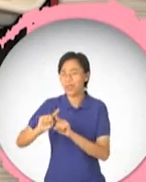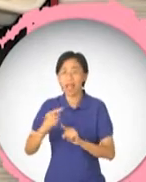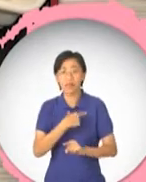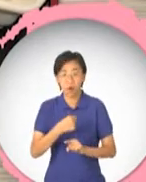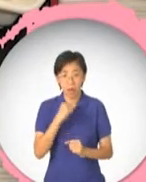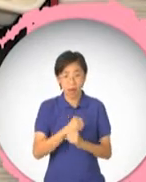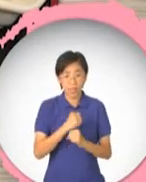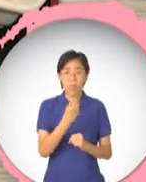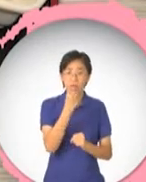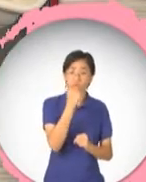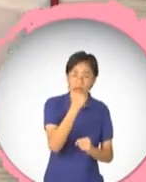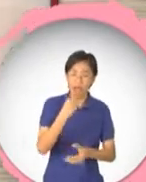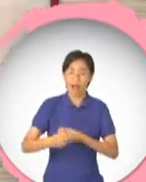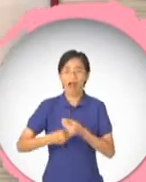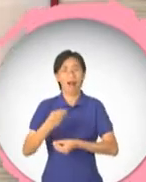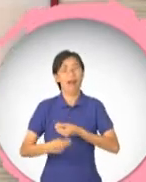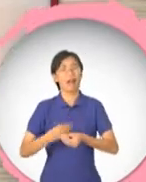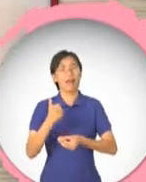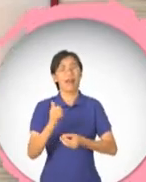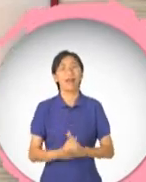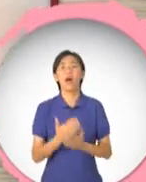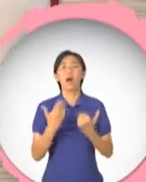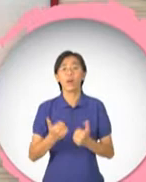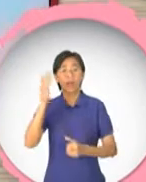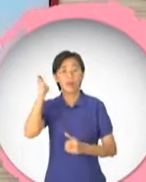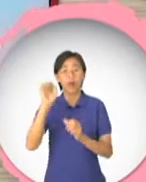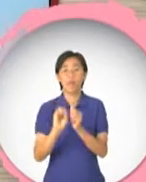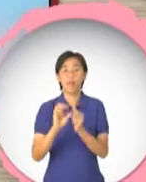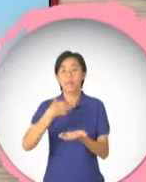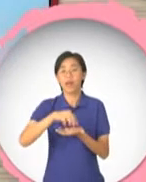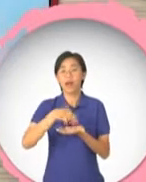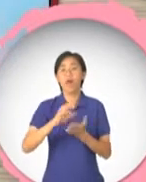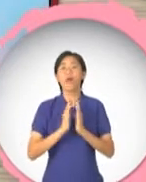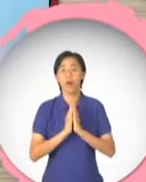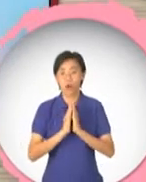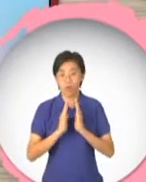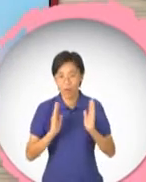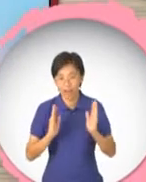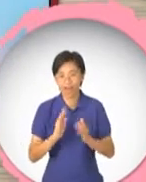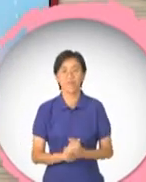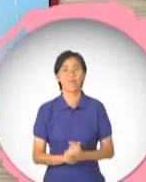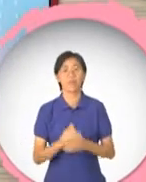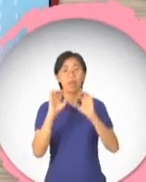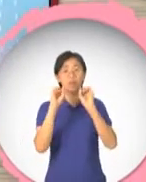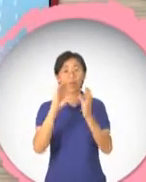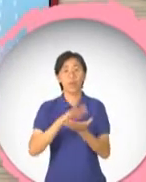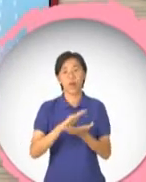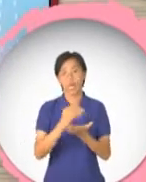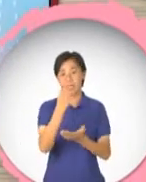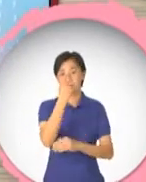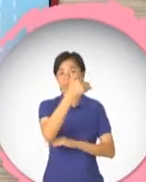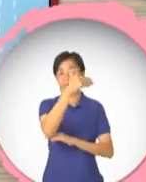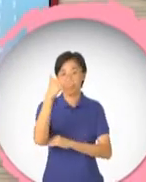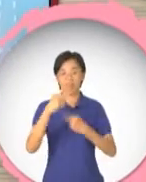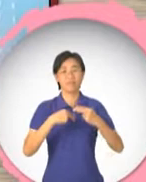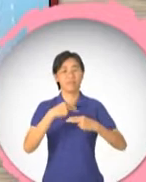ายดูนะครับทำกินก็ได้ทำขายก็ดีนะครับวันนี้ขอบคุณวิทยากรของเราครับอาจารย์ธีรนุชฉายสิริโชติจากโรงเรียนการอาหารนาน